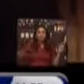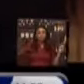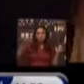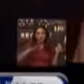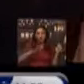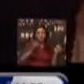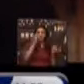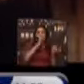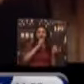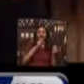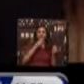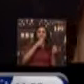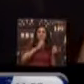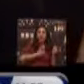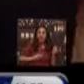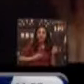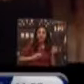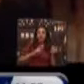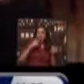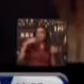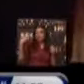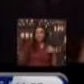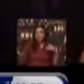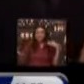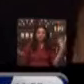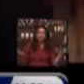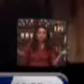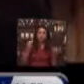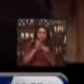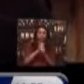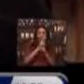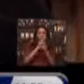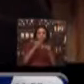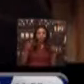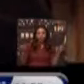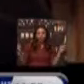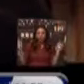انه ملم باشياء كتيره بين